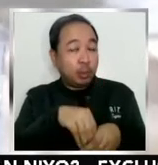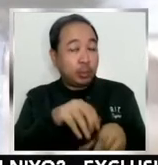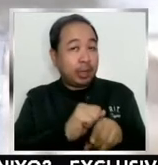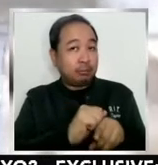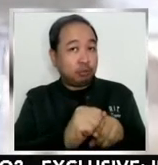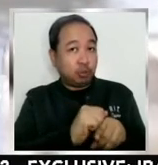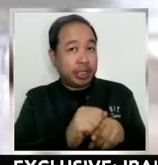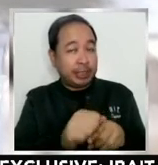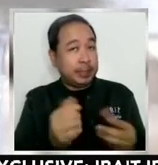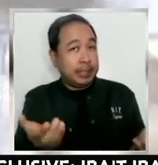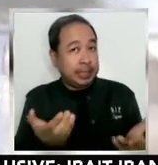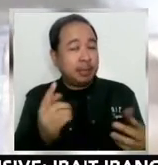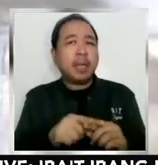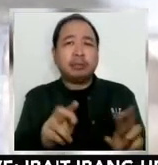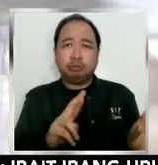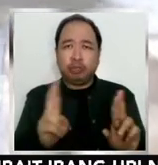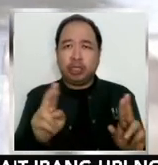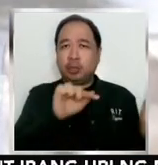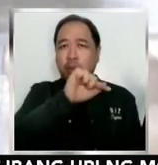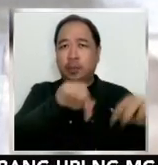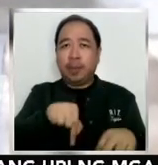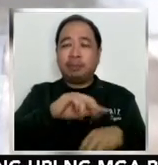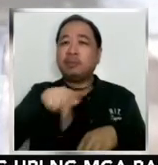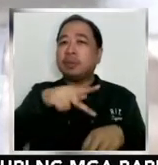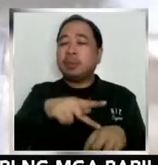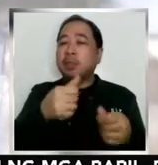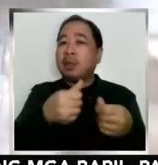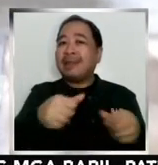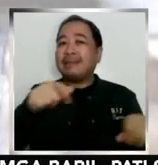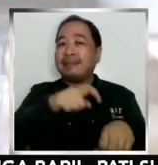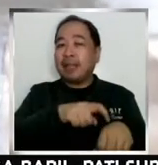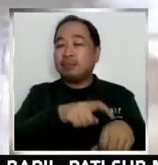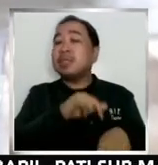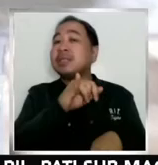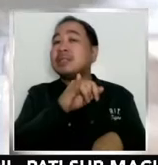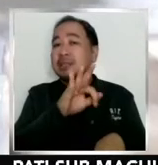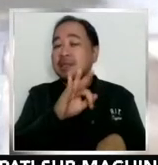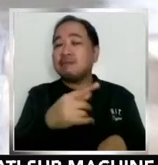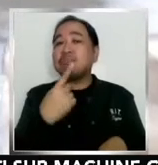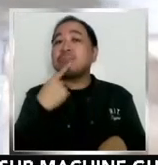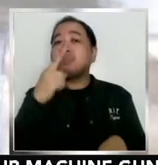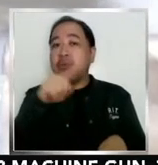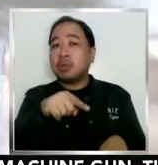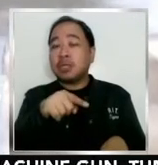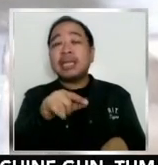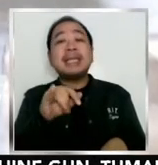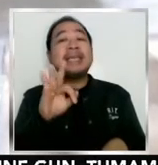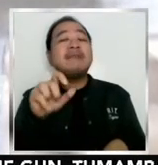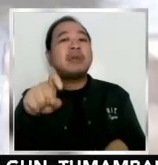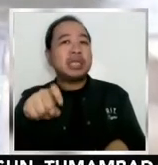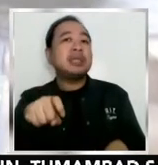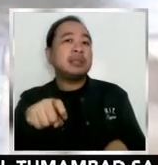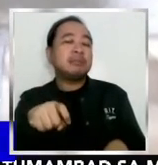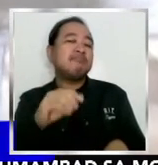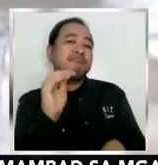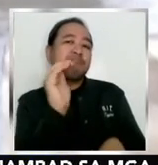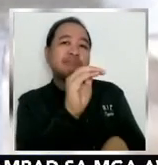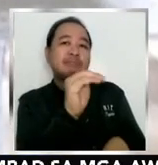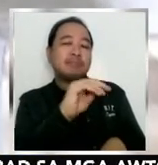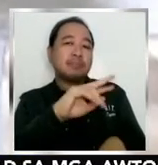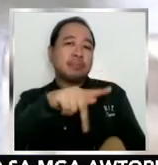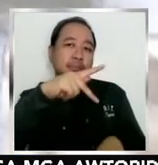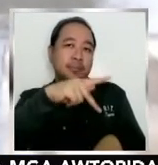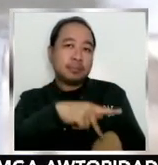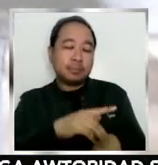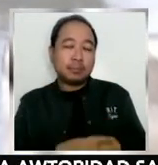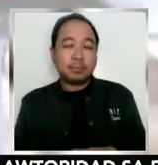Handa raw silang bumalik ng Pilipinas anumang oras na ipag-utos ito at kung kakailanganin. Para sa GMA Integrated News,